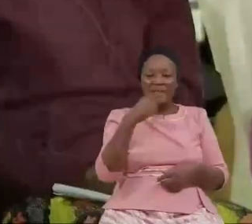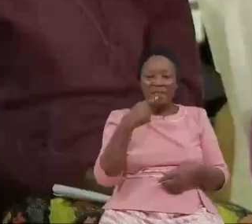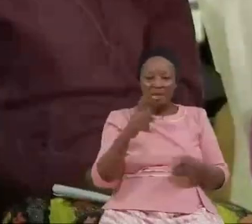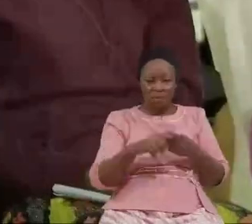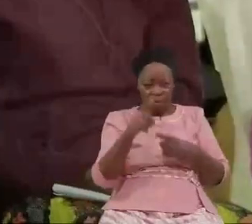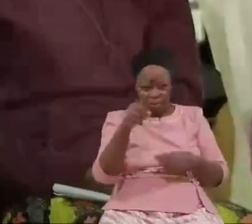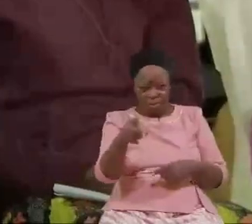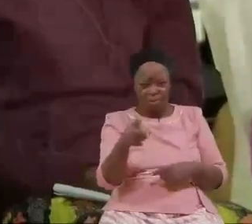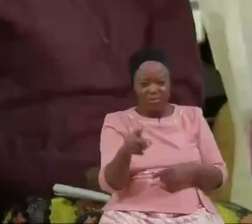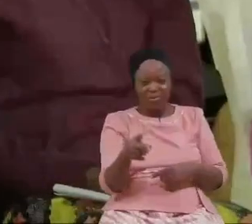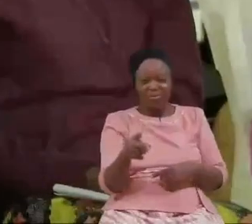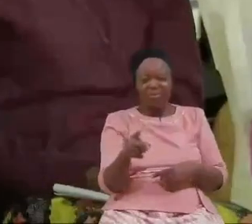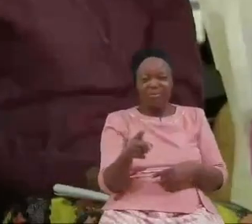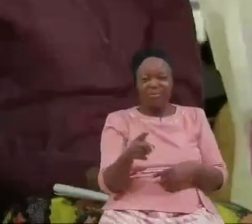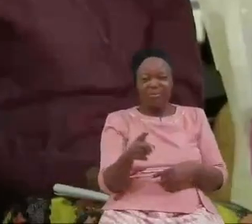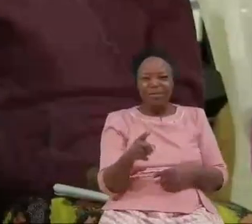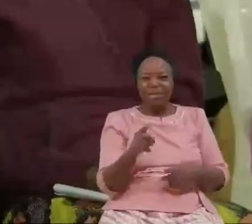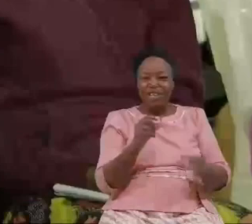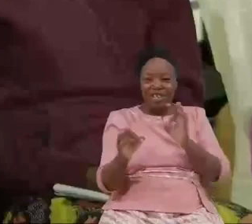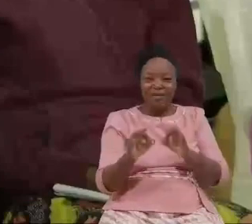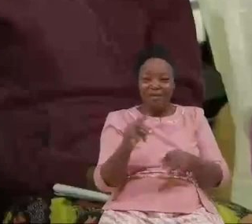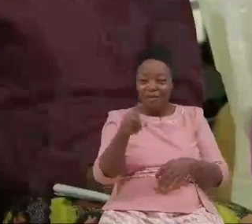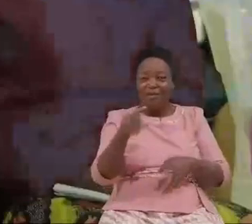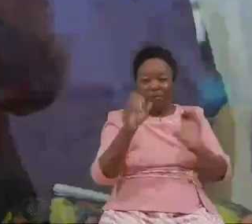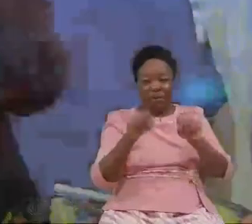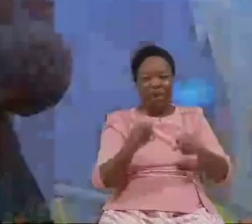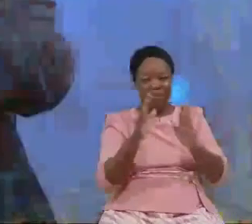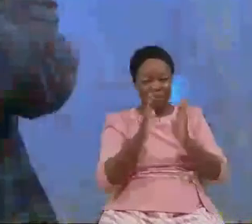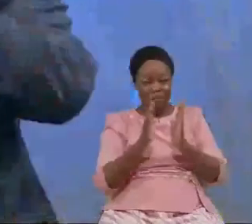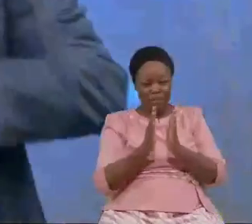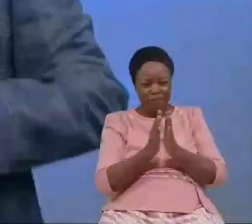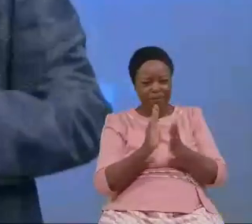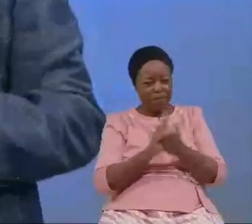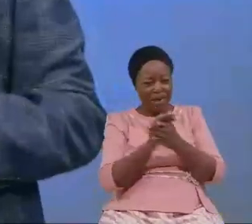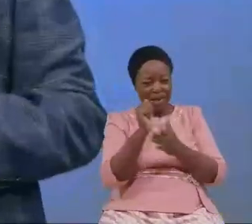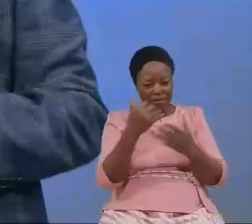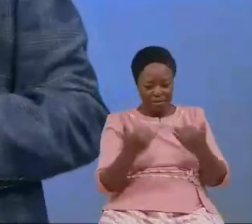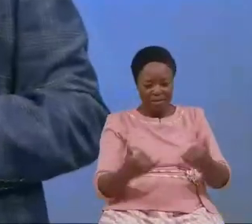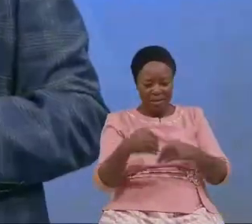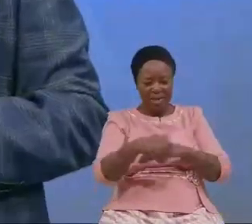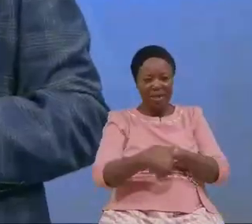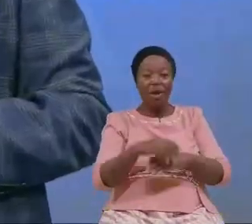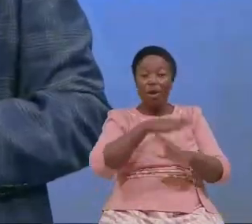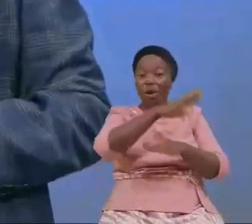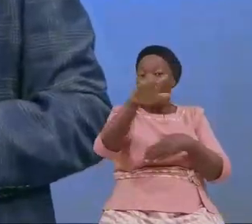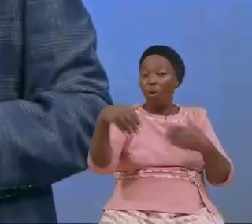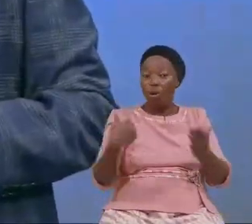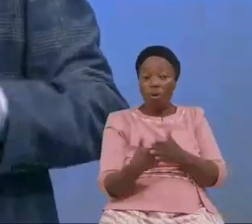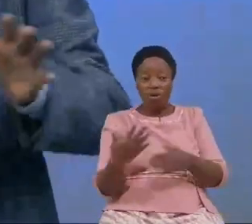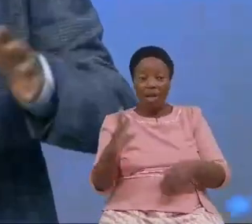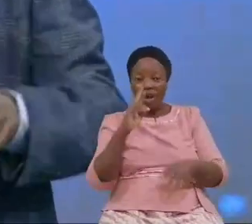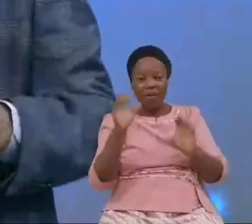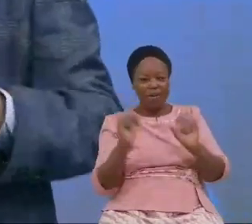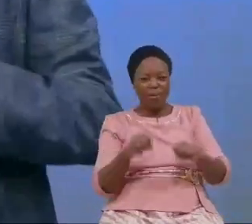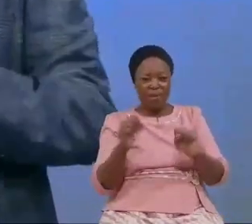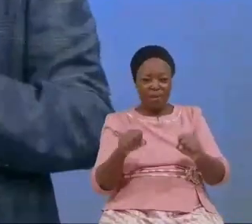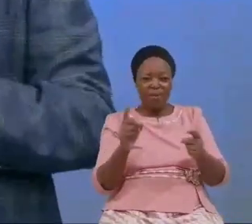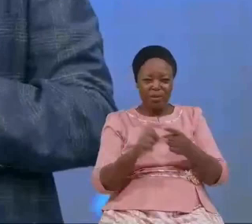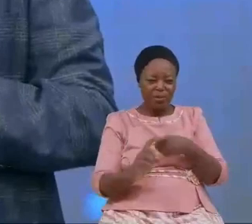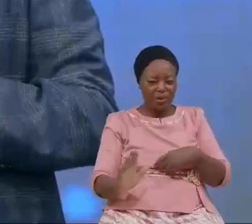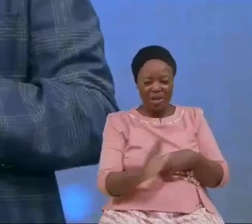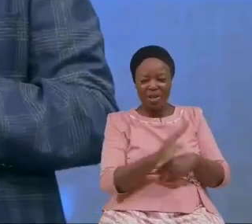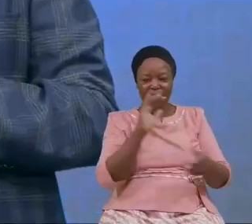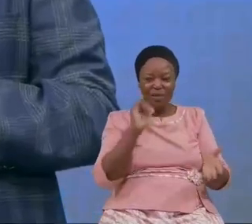dis tu peux seulement croire ce soir tout est possible à celui